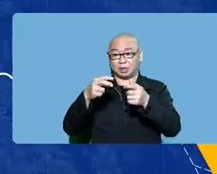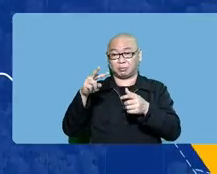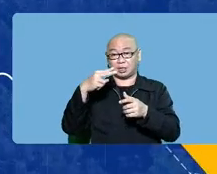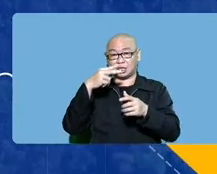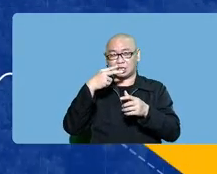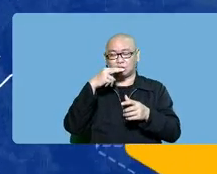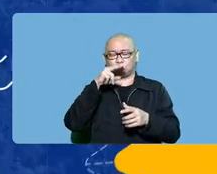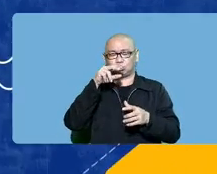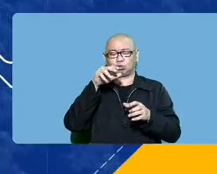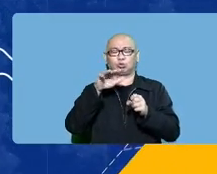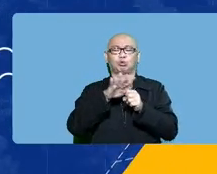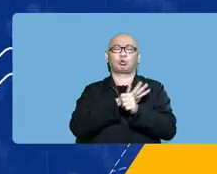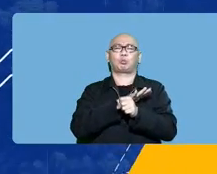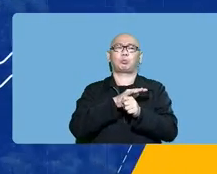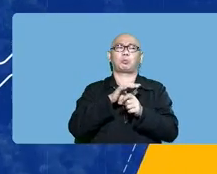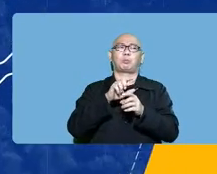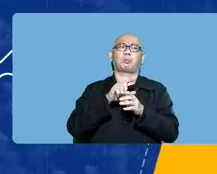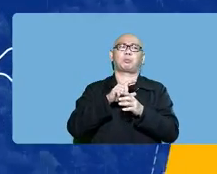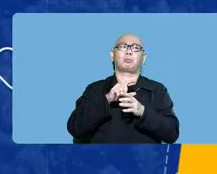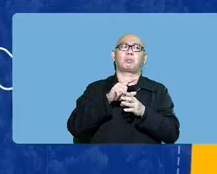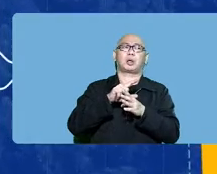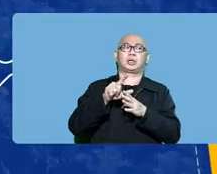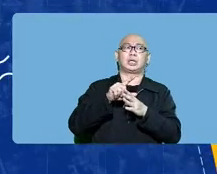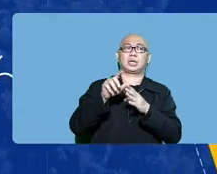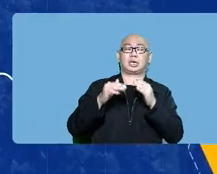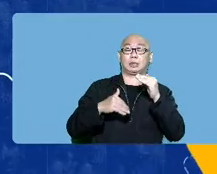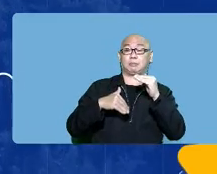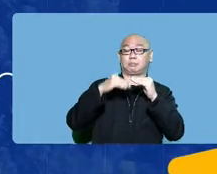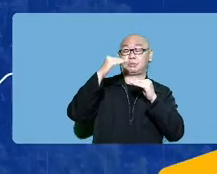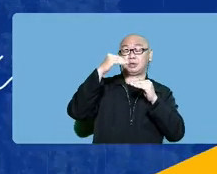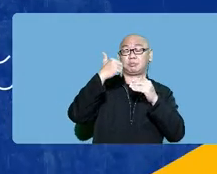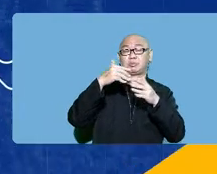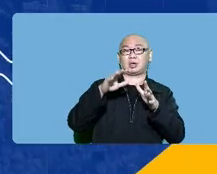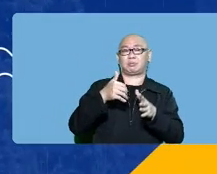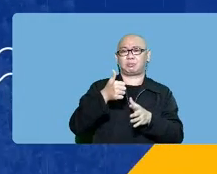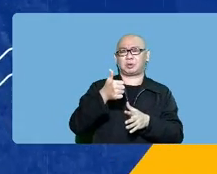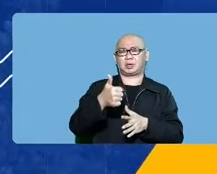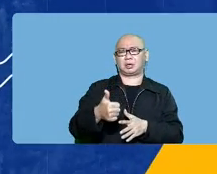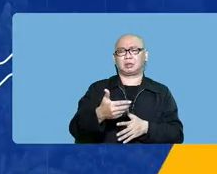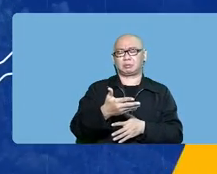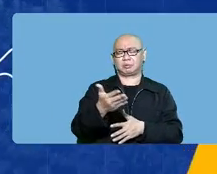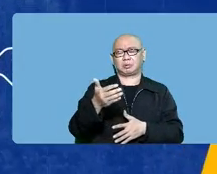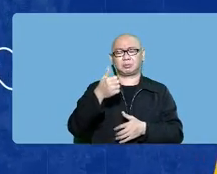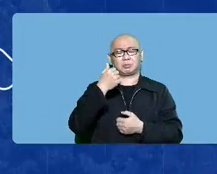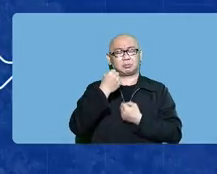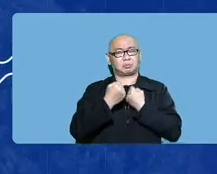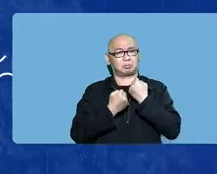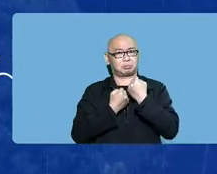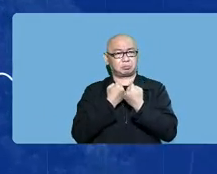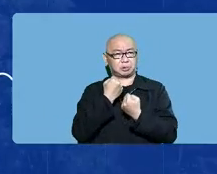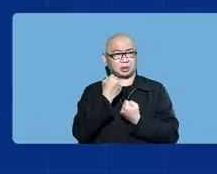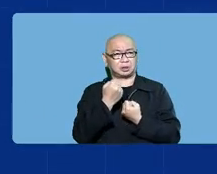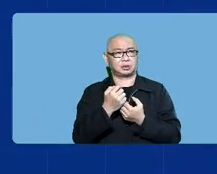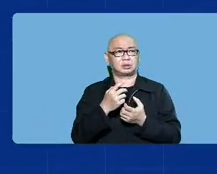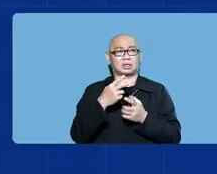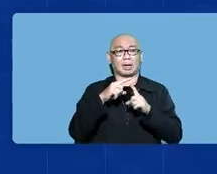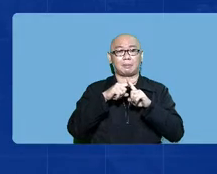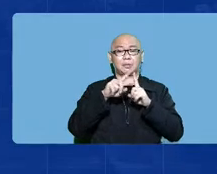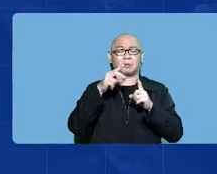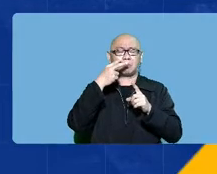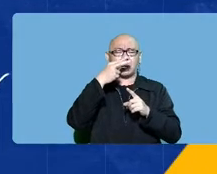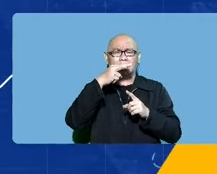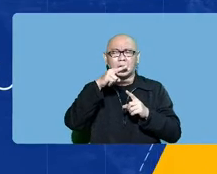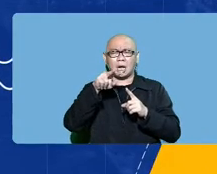cukup, diberi perhatian yang lebih untuk supaya mereka bisa eksis. Namun demikian, pandangan